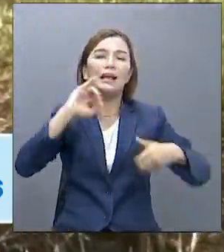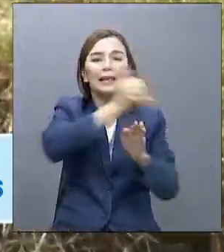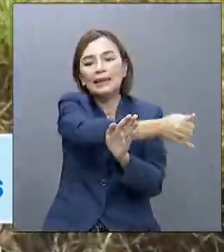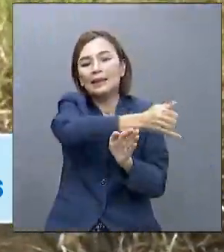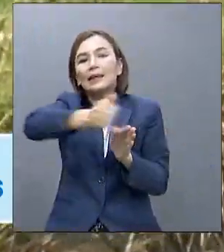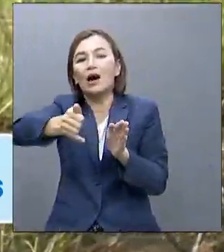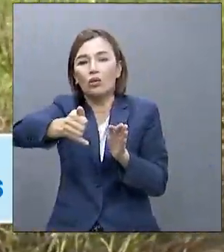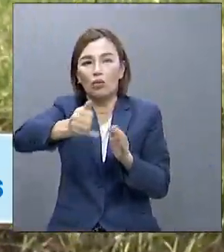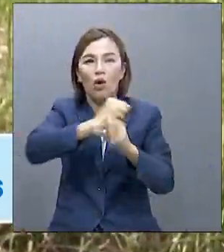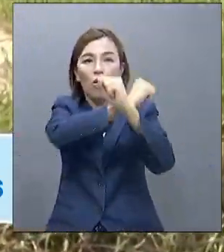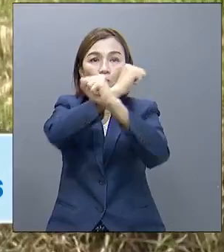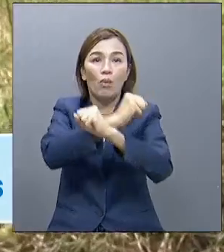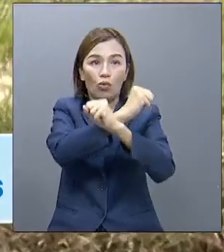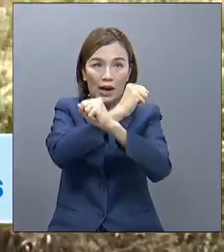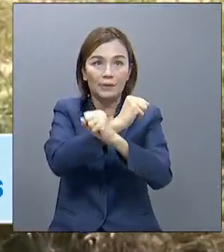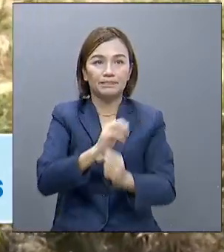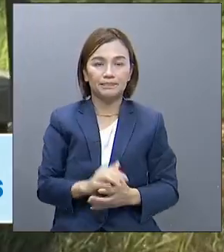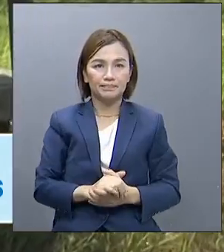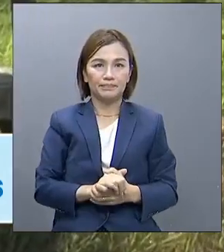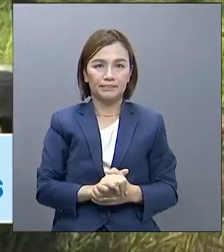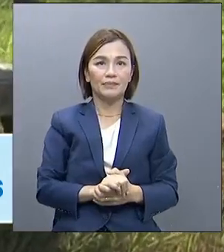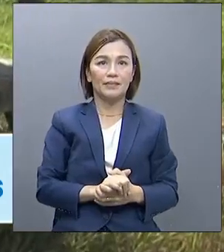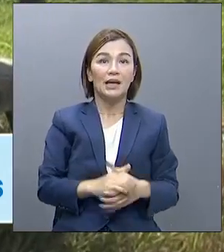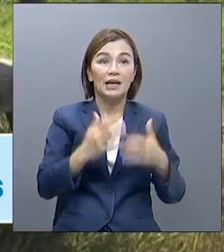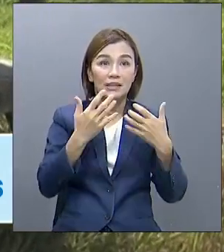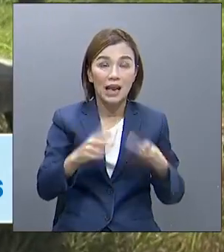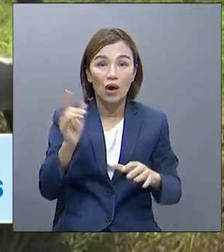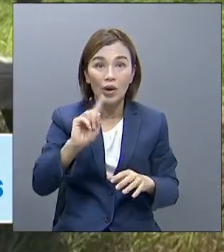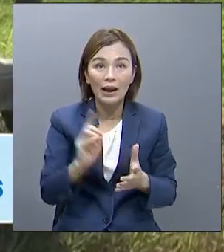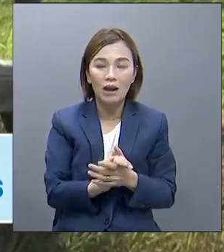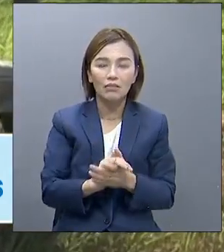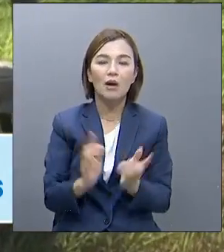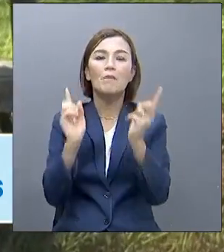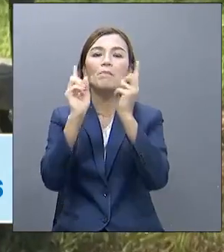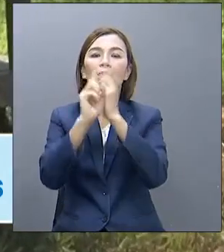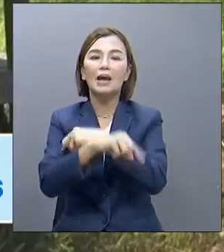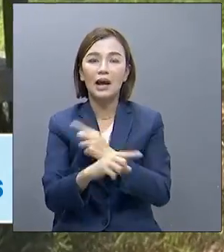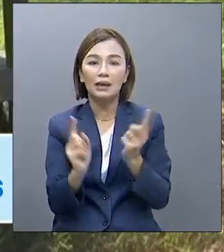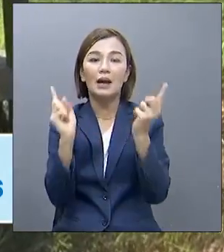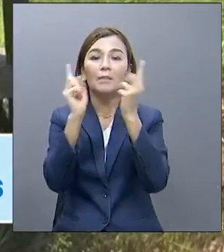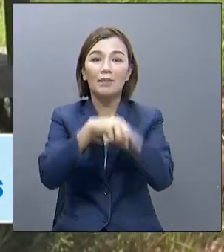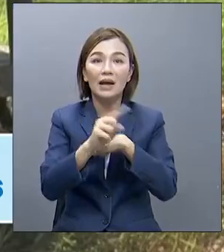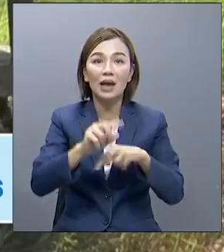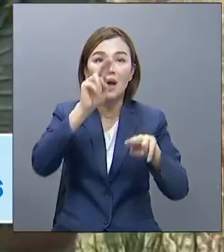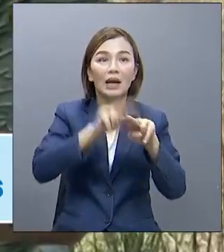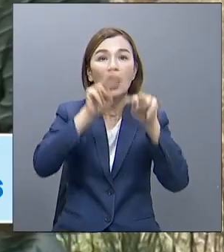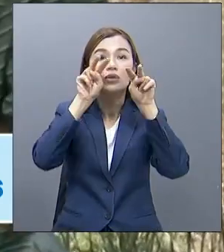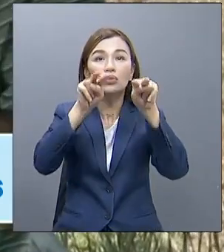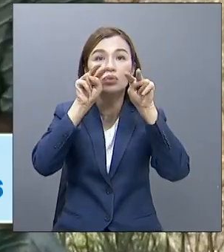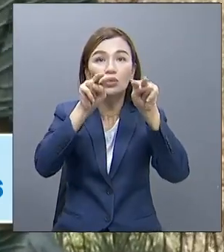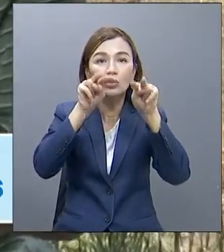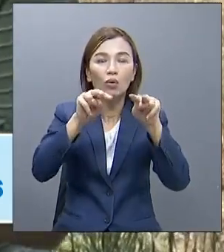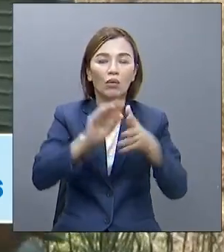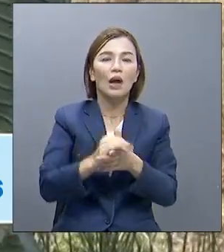ไปกัดกินรวงข้าวจนได้รับความเสียหายแล้วก็สลับผัดเปลี่ยนกันค่ะมีอาวุธคู่กายก็คือหนังส